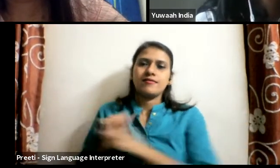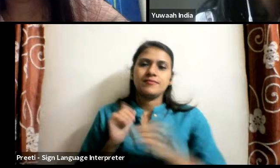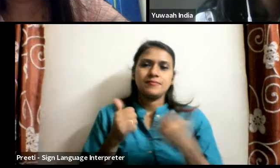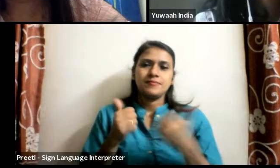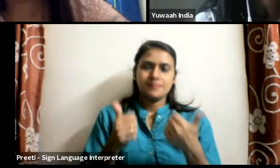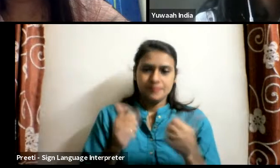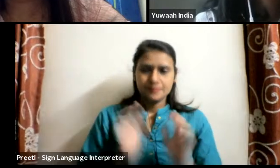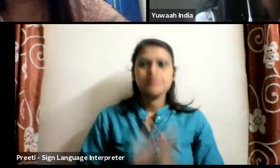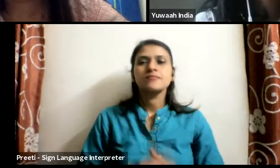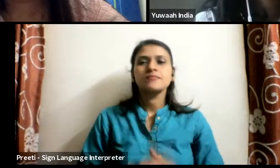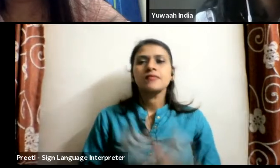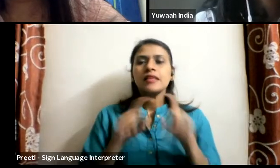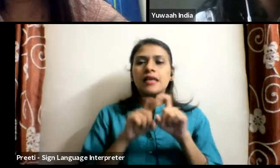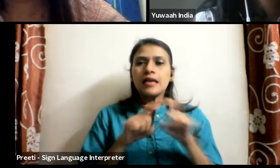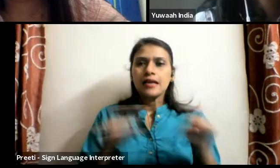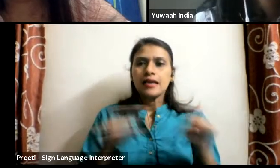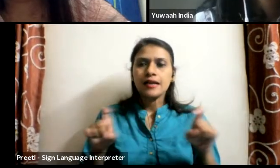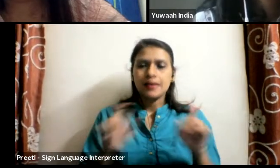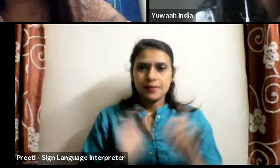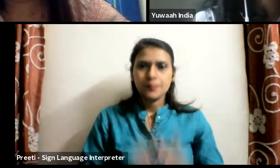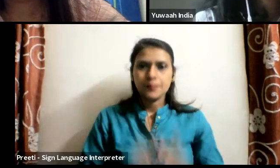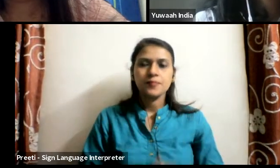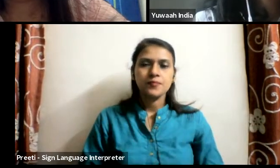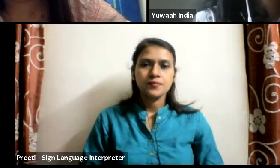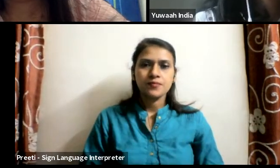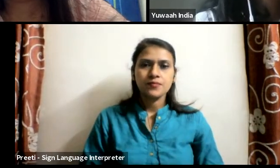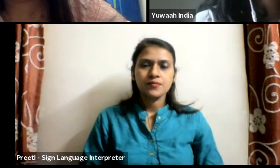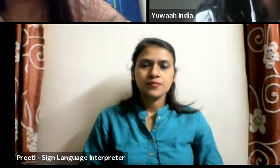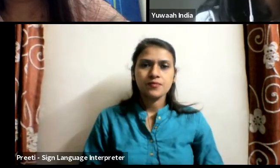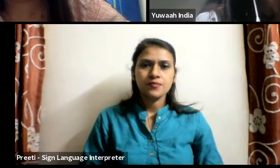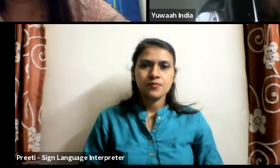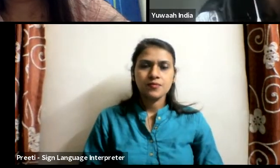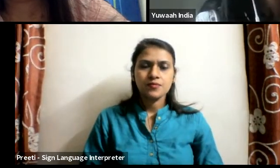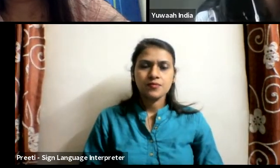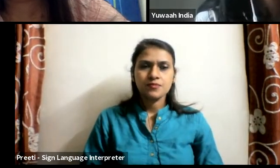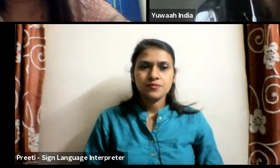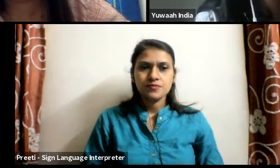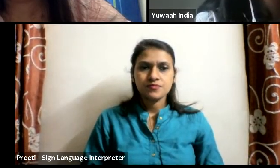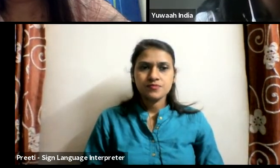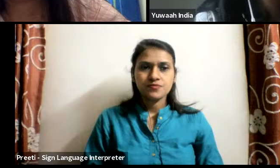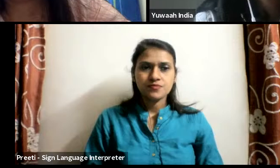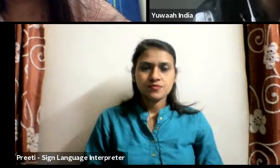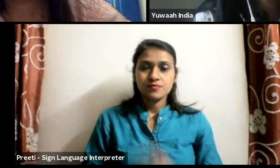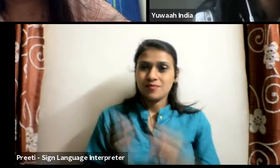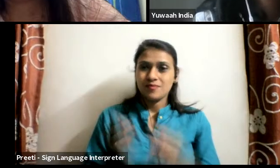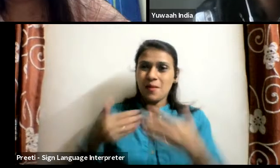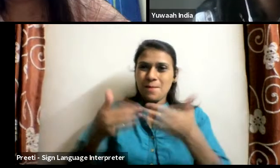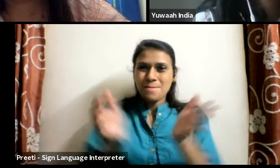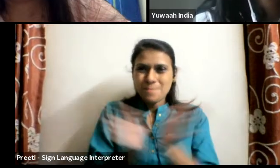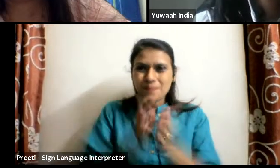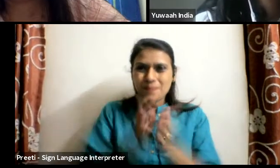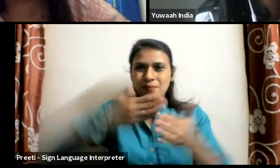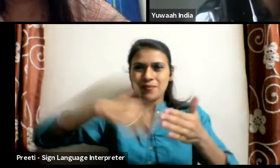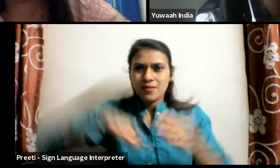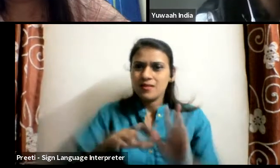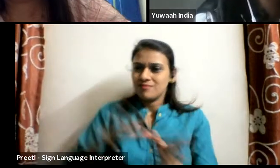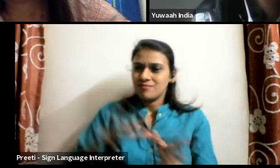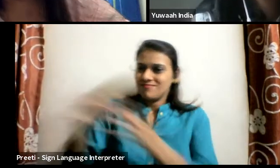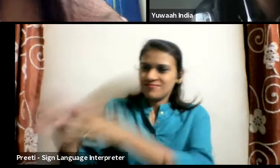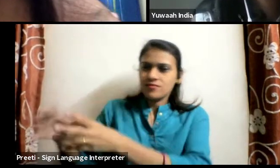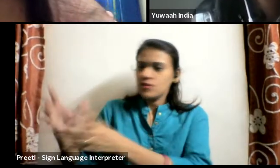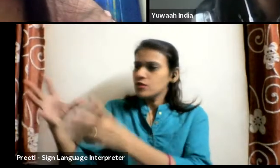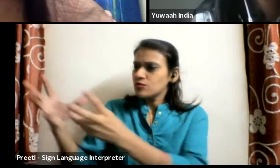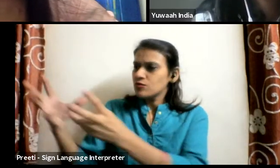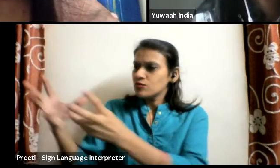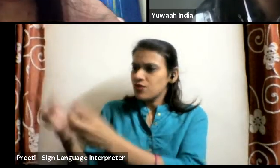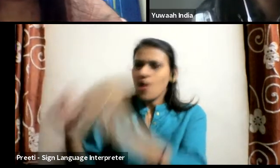ग्रेट, थैंक यू। और कितना समय, मतलब ड्राई करके हम इमीडिएटली यूज कर सकते हैं एकदम से